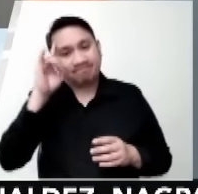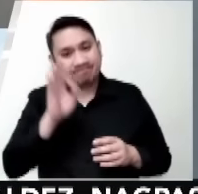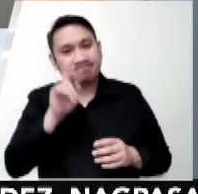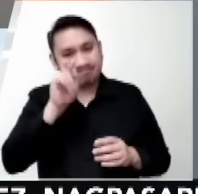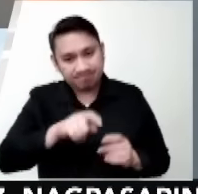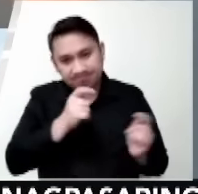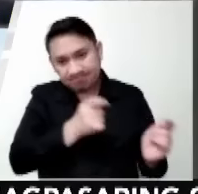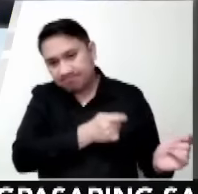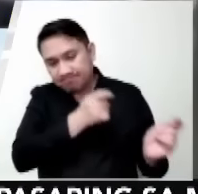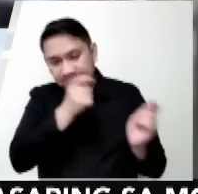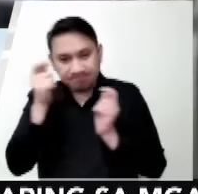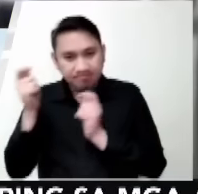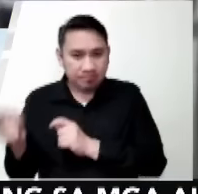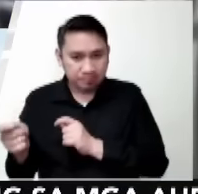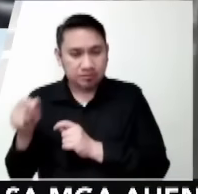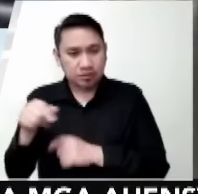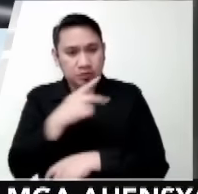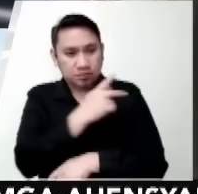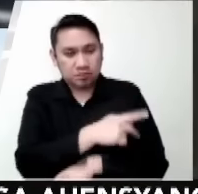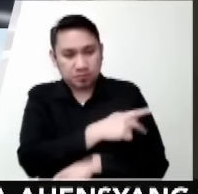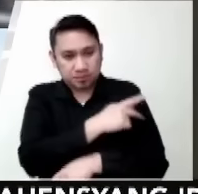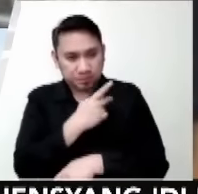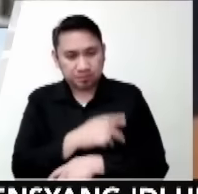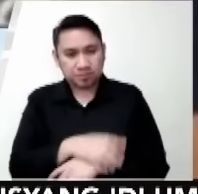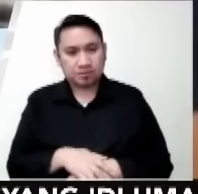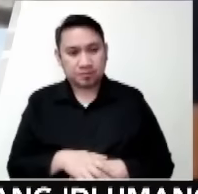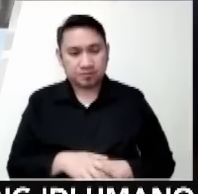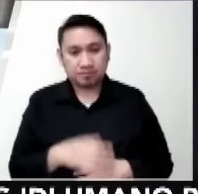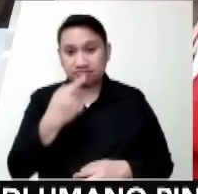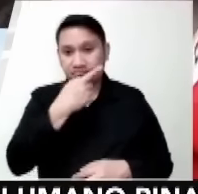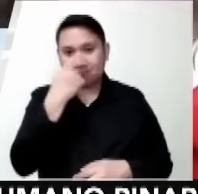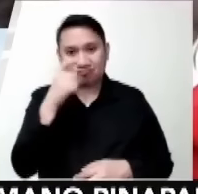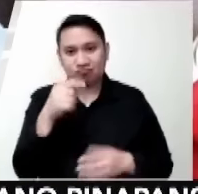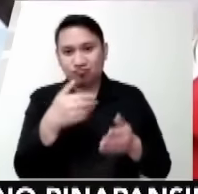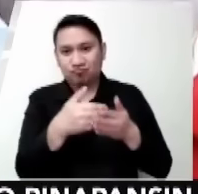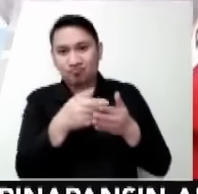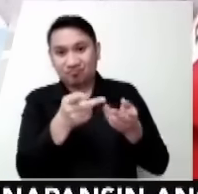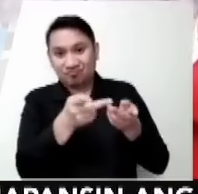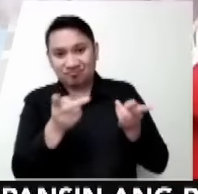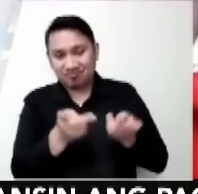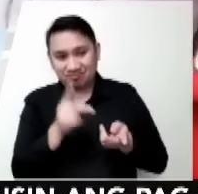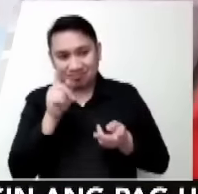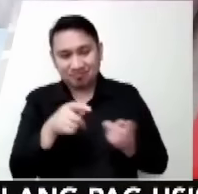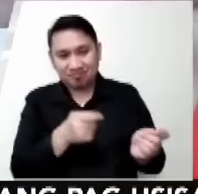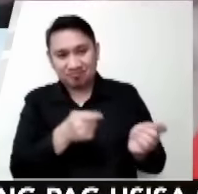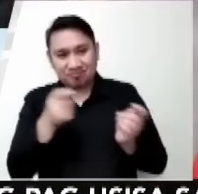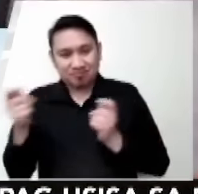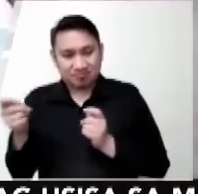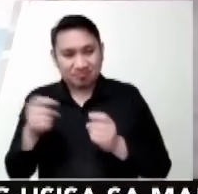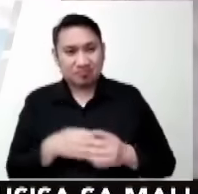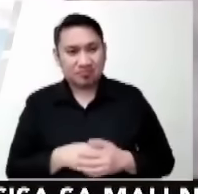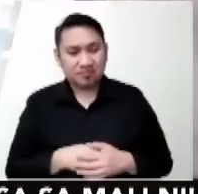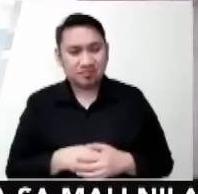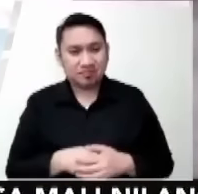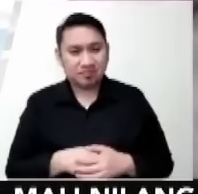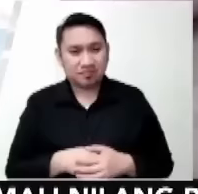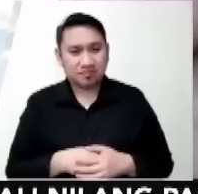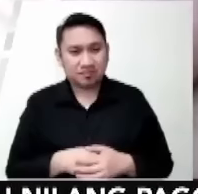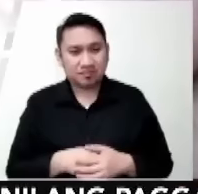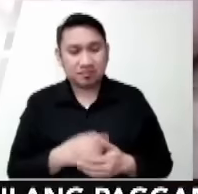wards 1. 2, 3, and 4 kasi yan yung malapit sa area. Mapasok na po kami, yun sinabi na hindi na daw kami